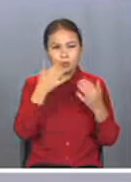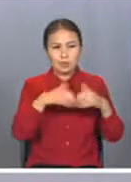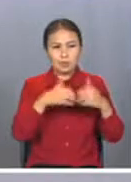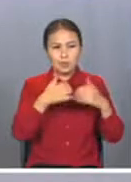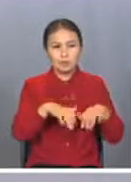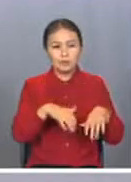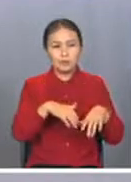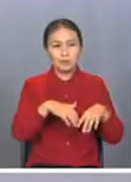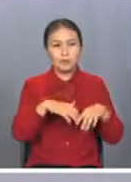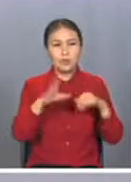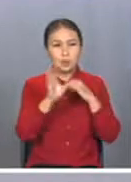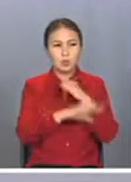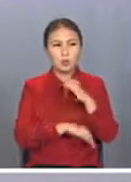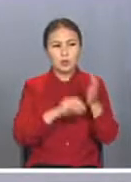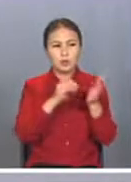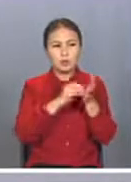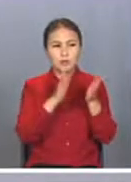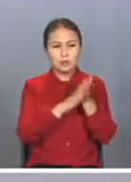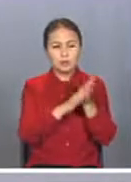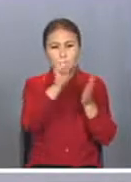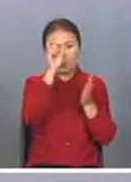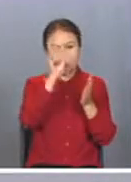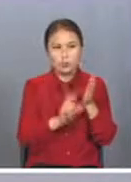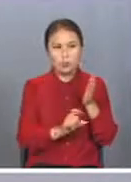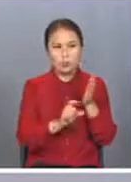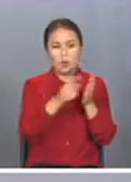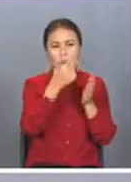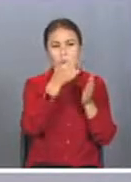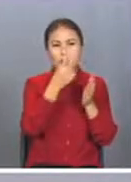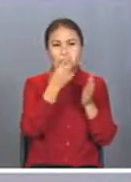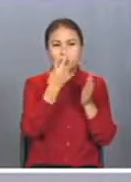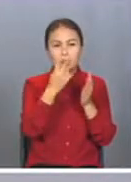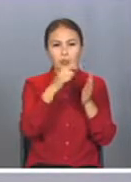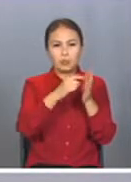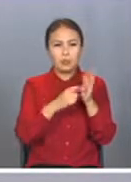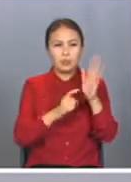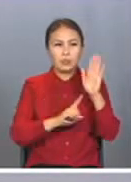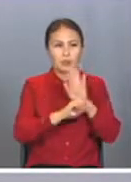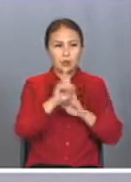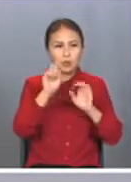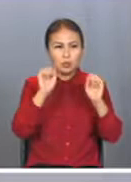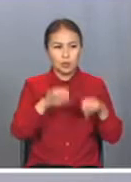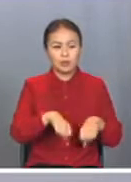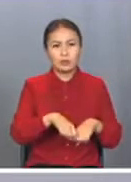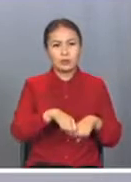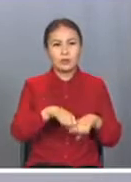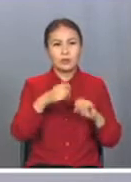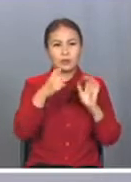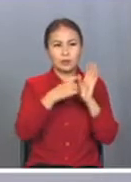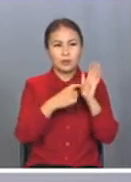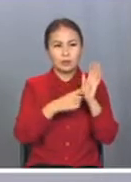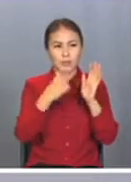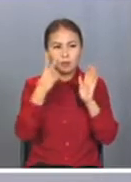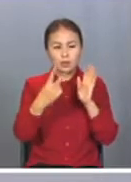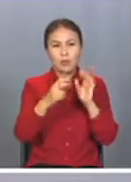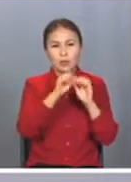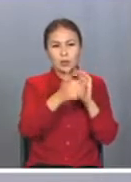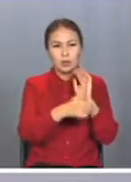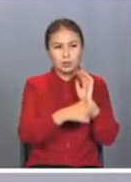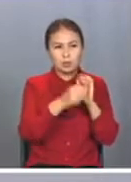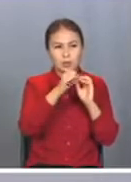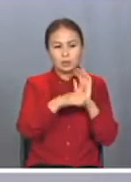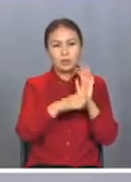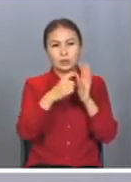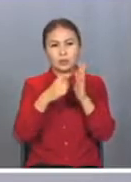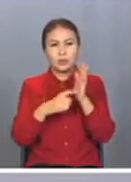жерде соңғы цифры жұп болып тұр, демек 2-ге бөлуден бастауға болады. 2-ге бөлемін 16, 2-ге